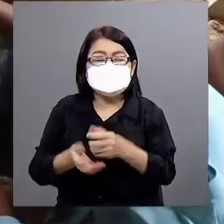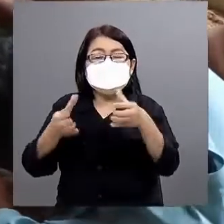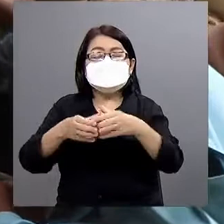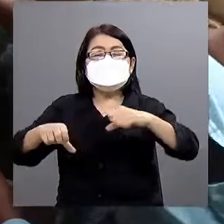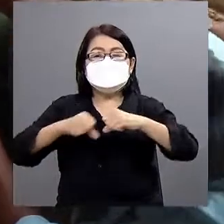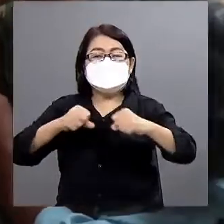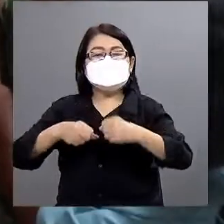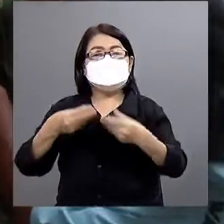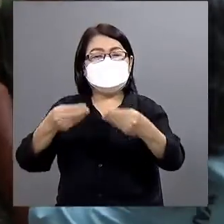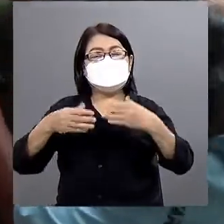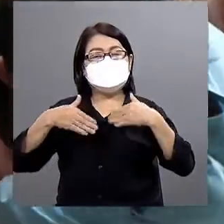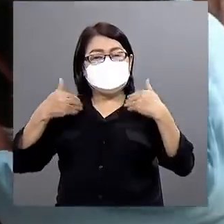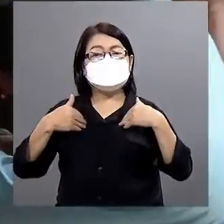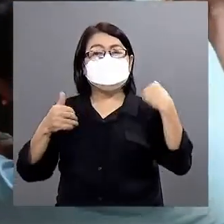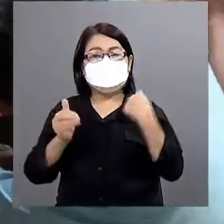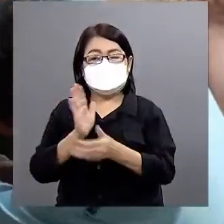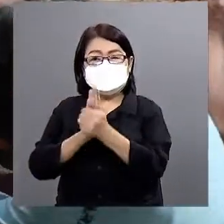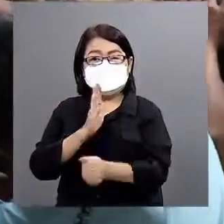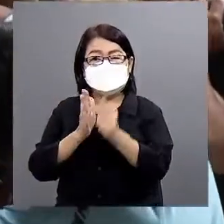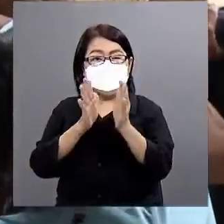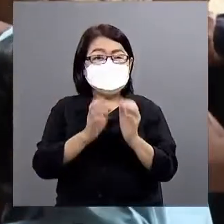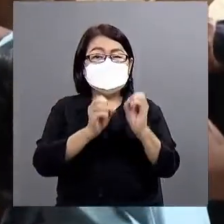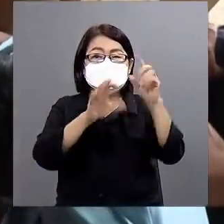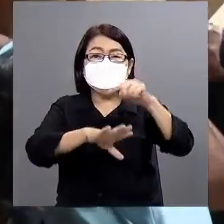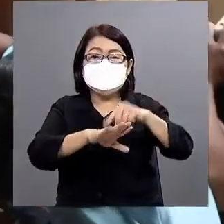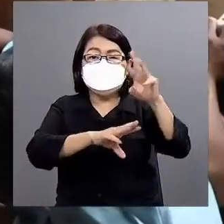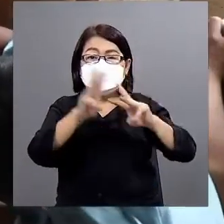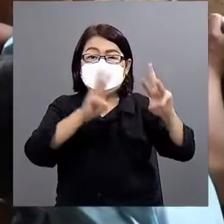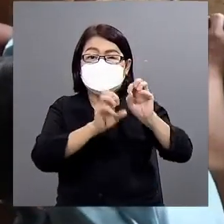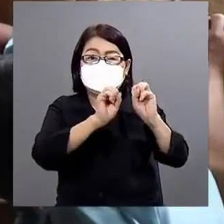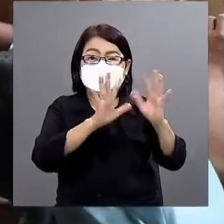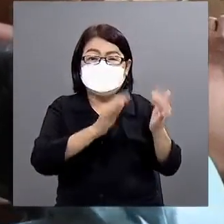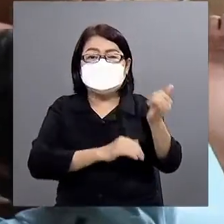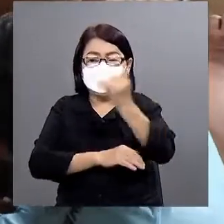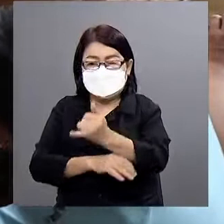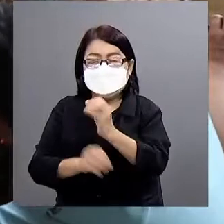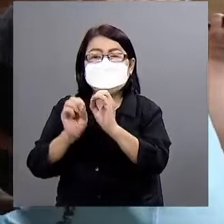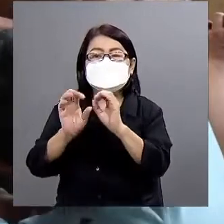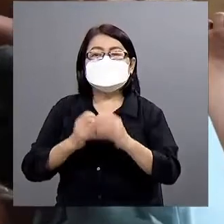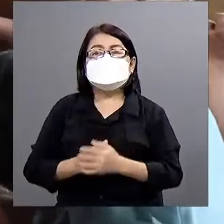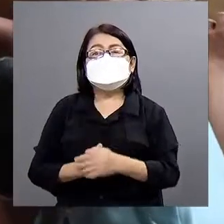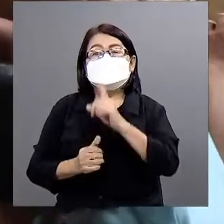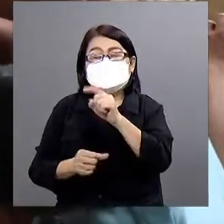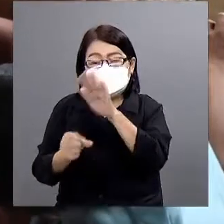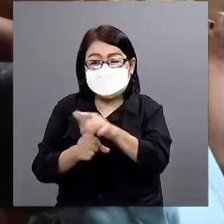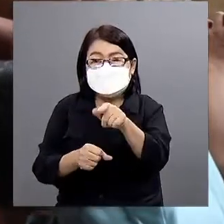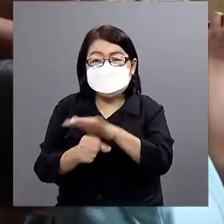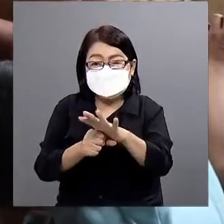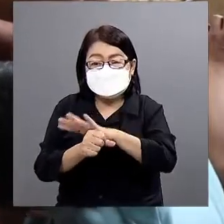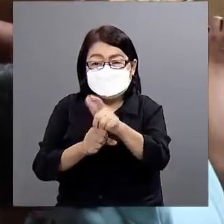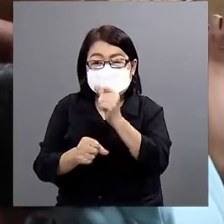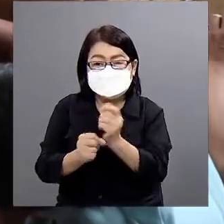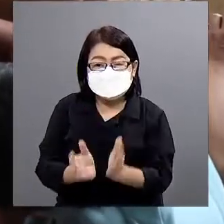ชุมชนร่วมเป็นครูนอกเวลา เลขอนี่พอดีไหม พอดี เออนี ่ก็ตัดมาพอดีแล้วเน า ะ โคม